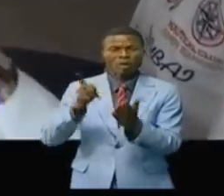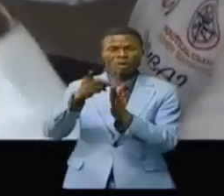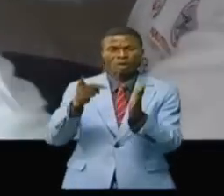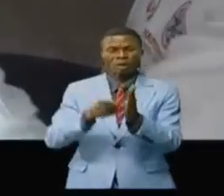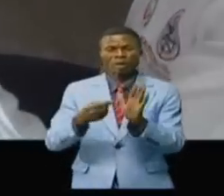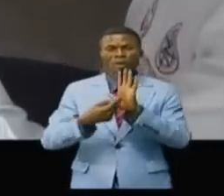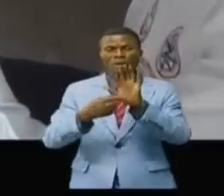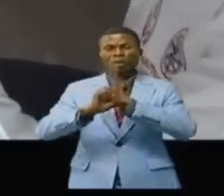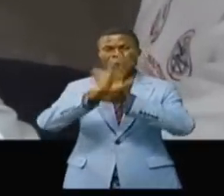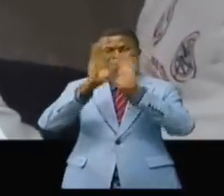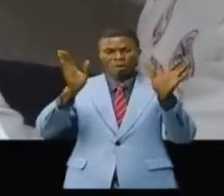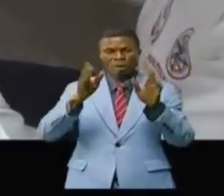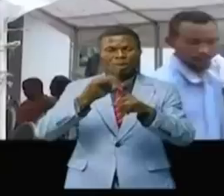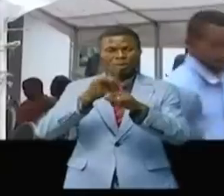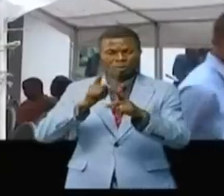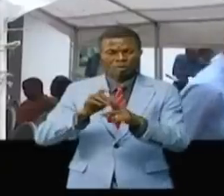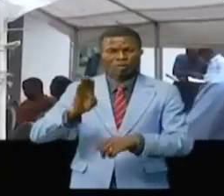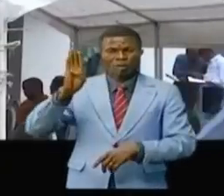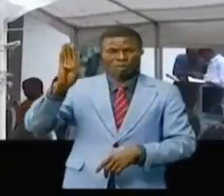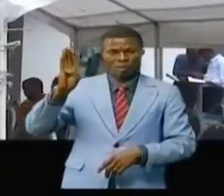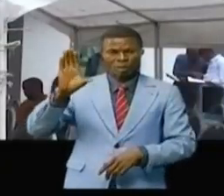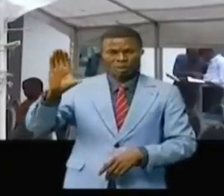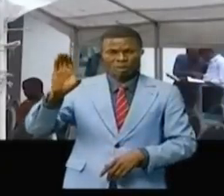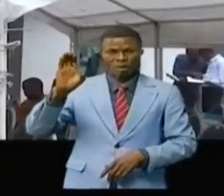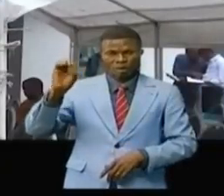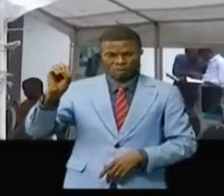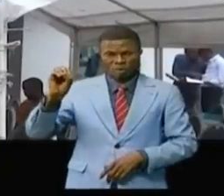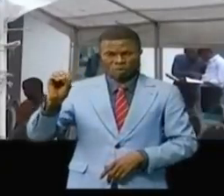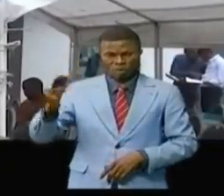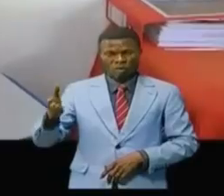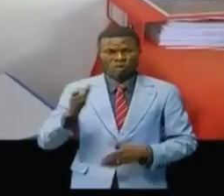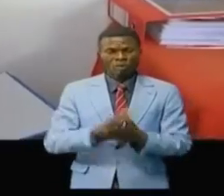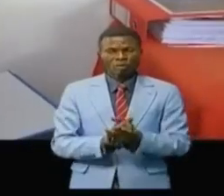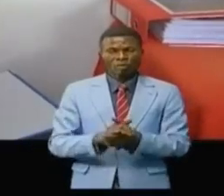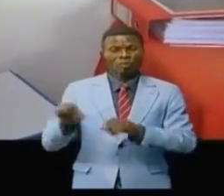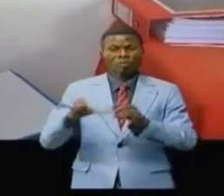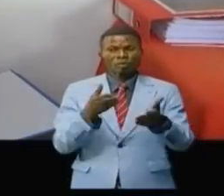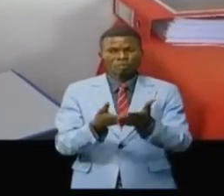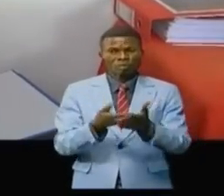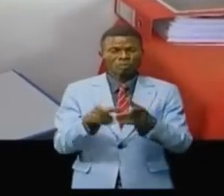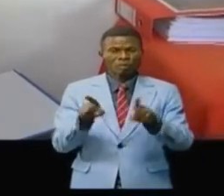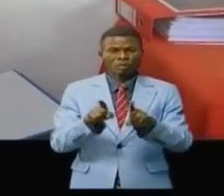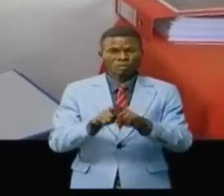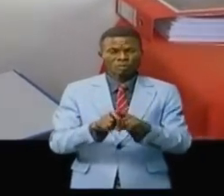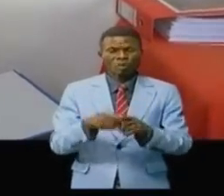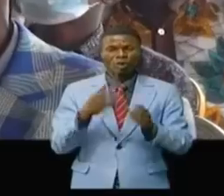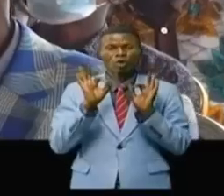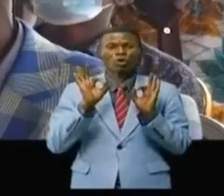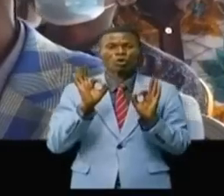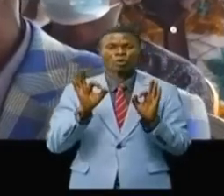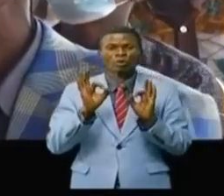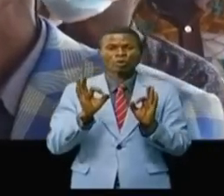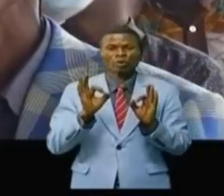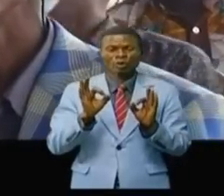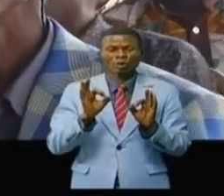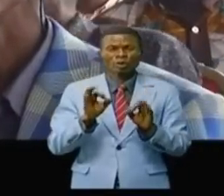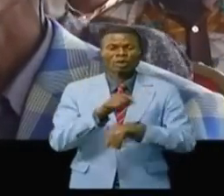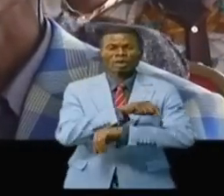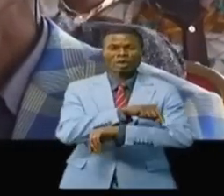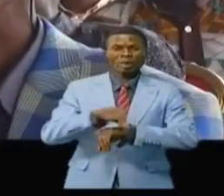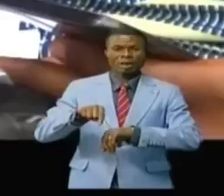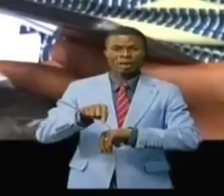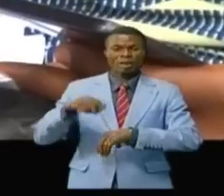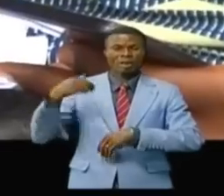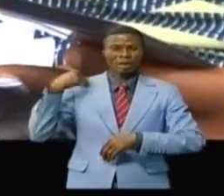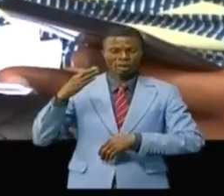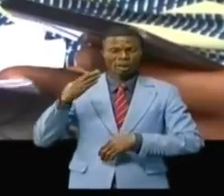transparences prônée par le BCECO. Joseph Kaloukouna considère cette activité comme une innovation car l'institution leur a